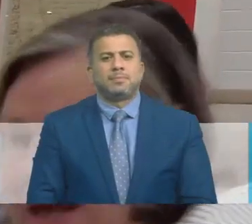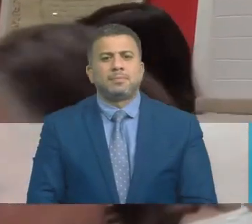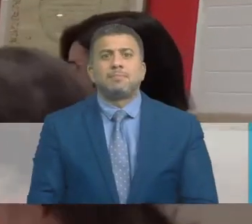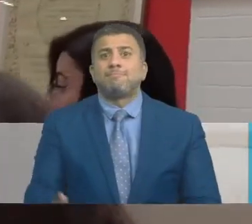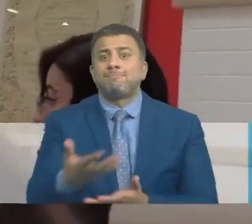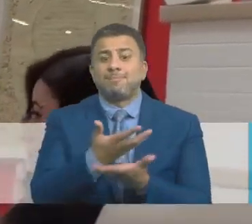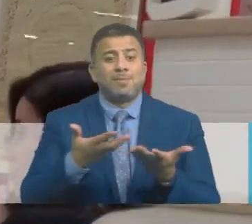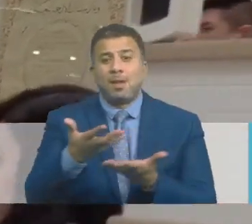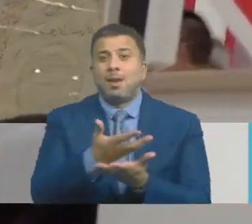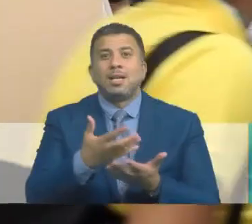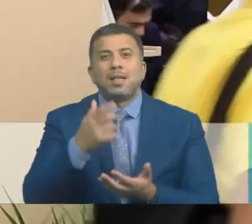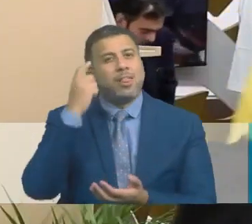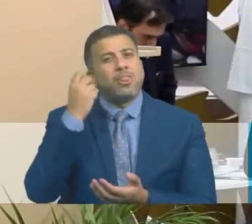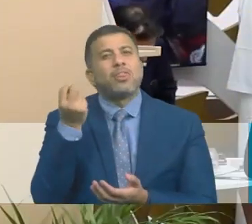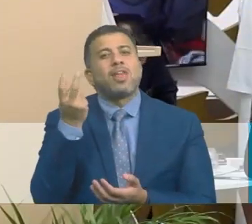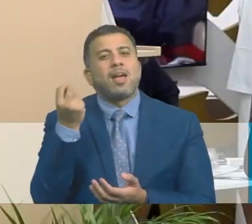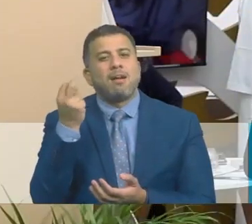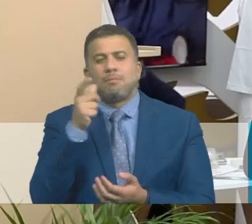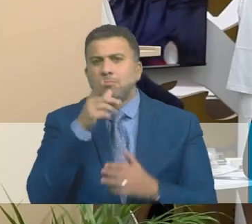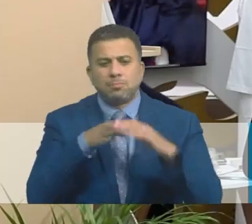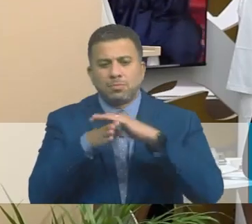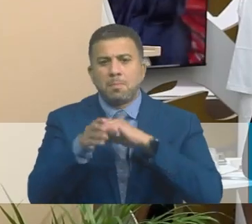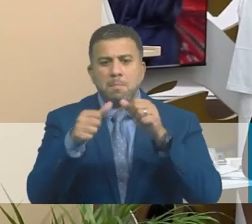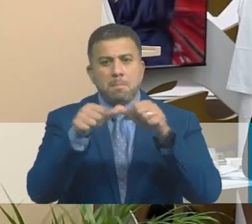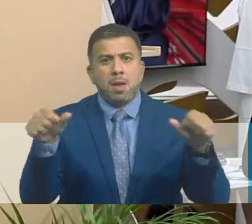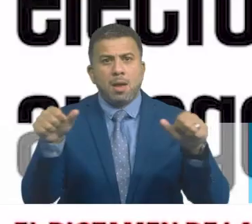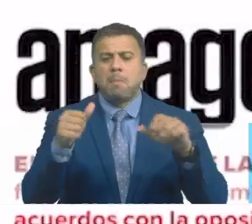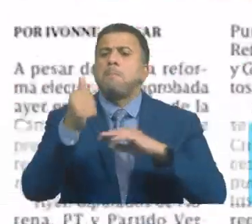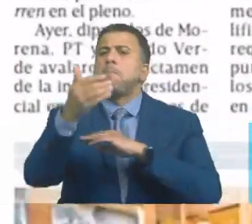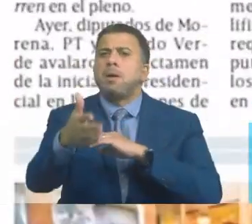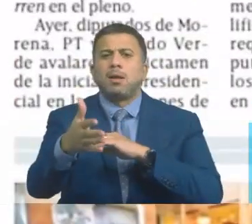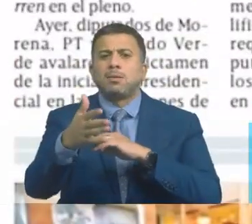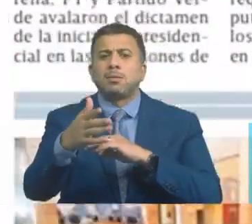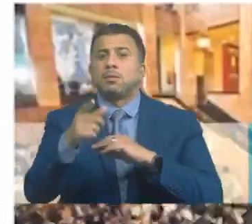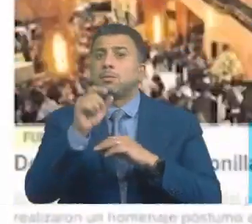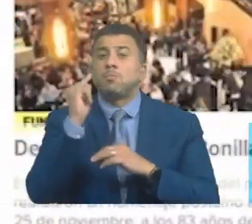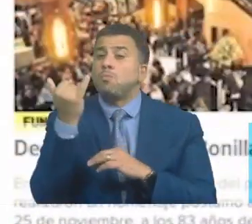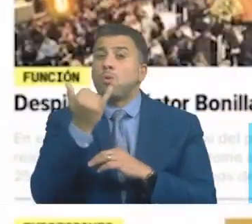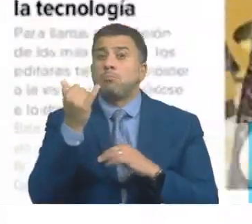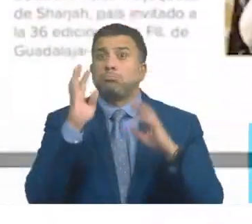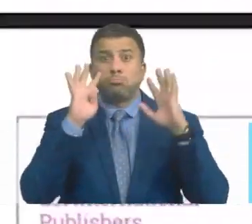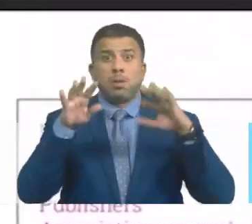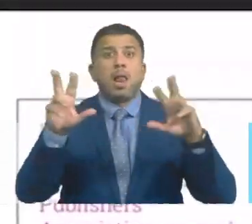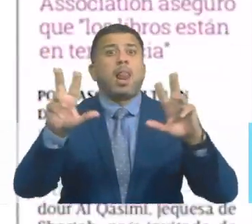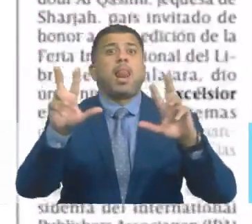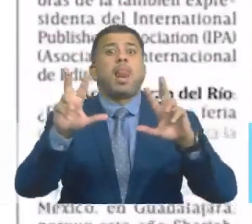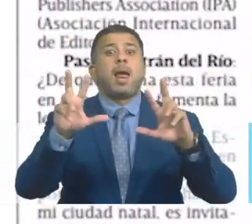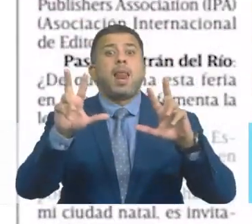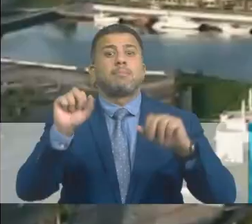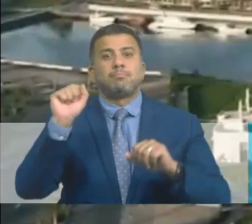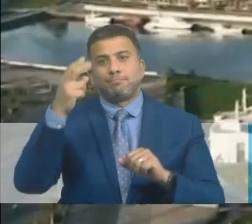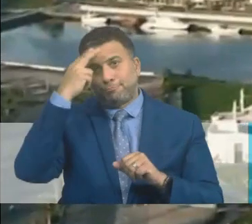فحراك الإمارة الثقافي وما تقدمه داخل المعرض وخارجه كان محط أنظار وسائل الإعلام